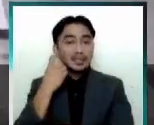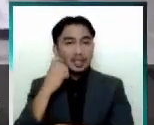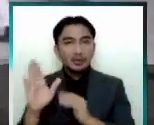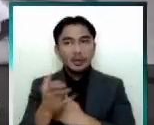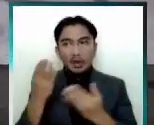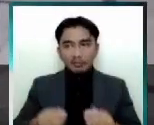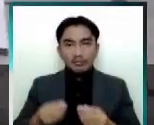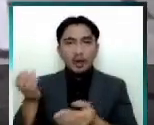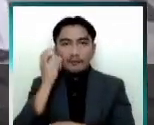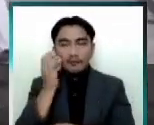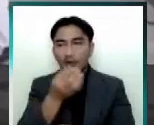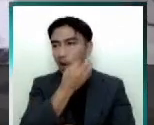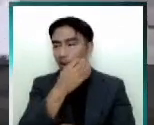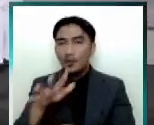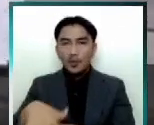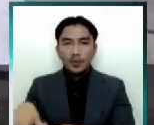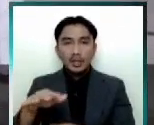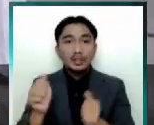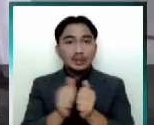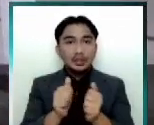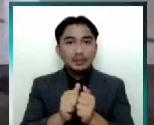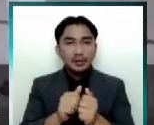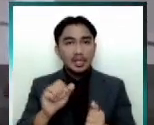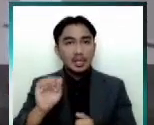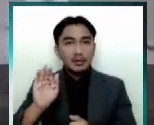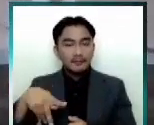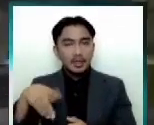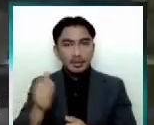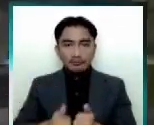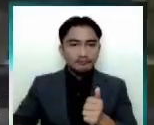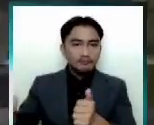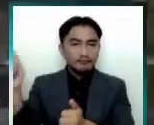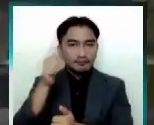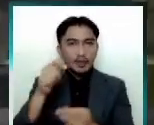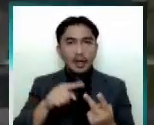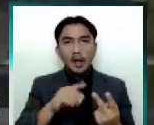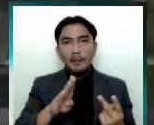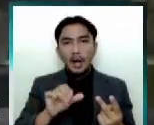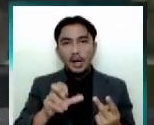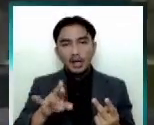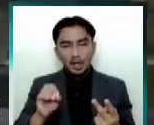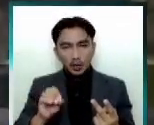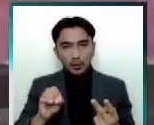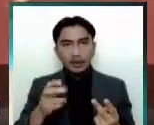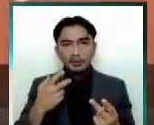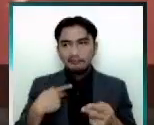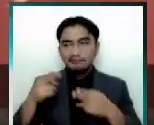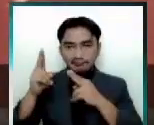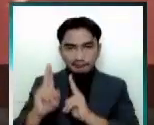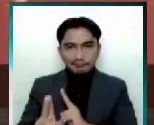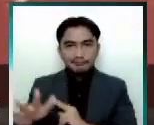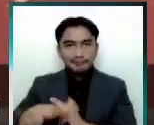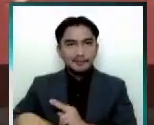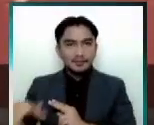Unknown Soldier kasama si AFP Chief of Staff Lieutenant General Bartolome Bacaro. Kasabay ng pagkilala sa mga yumaong bayani, nangako